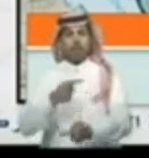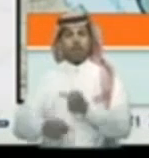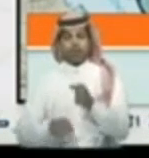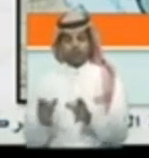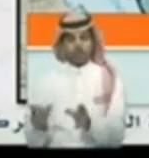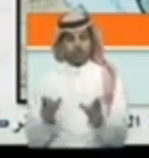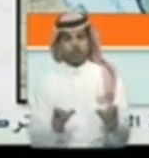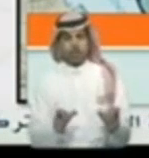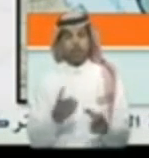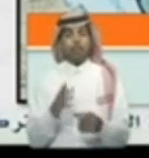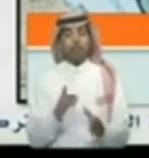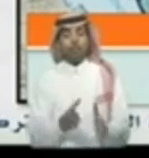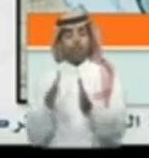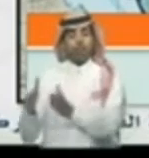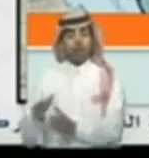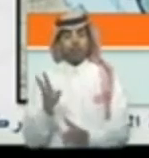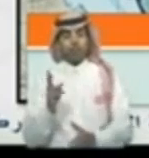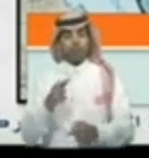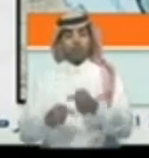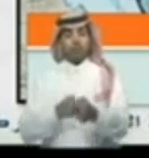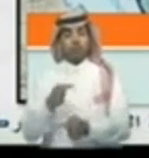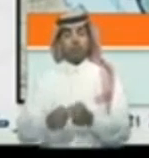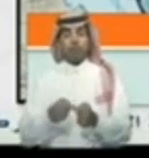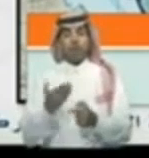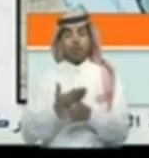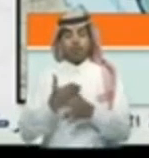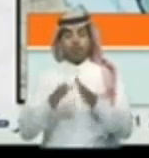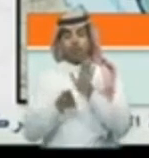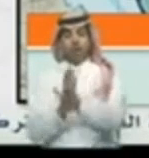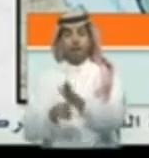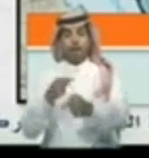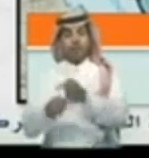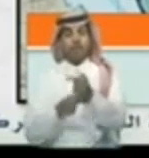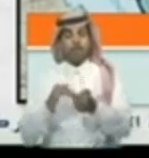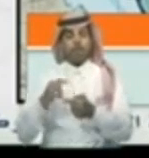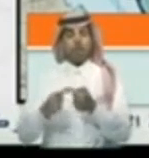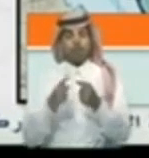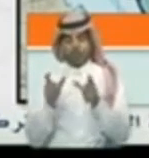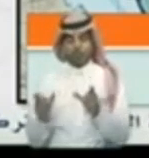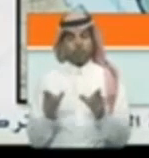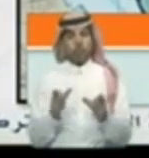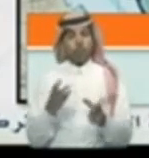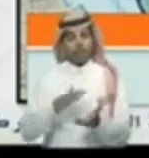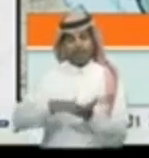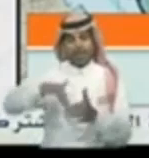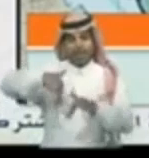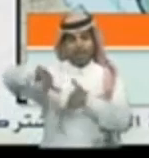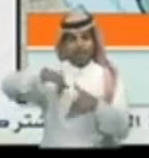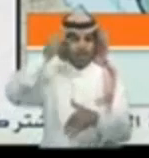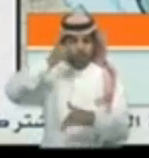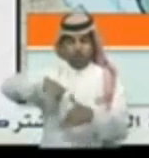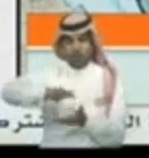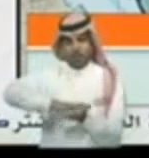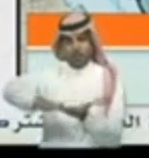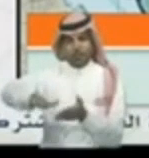في اكتاف الجوف تقدمت قوات التحالف بدعم الجيش الوطني للسيطرة على خب الشعف والطريق الأسفلتي الرابط